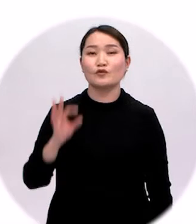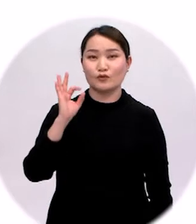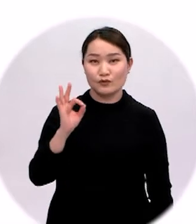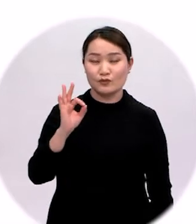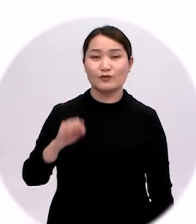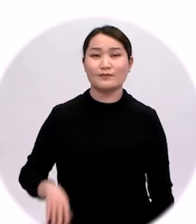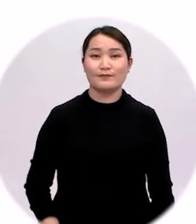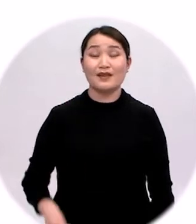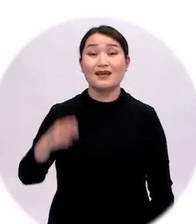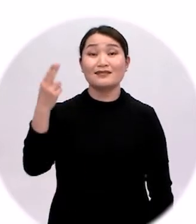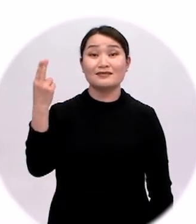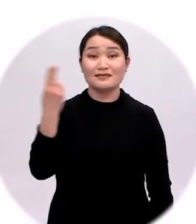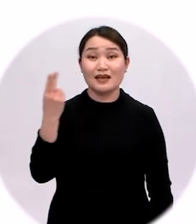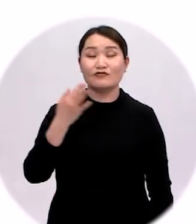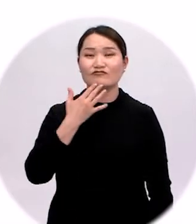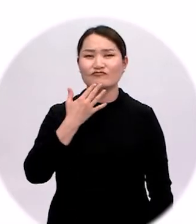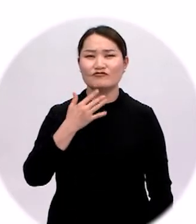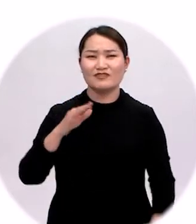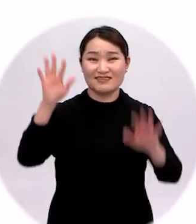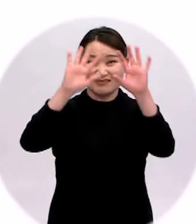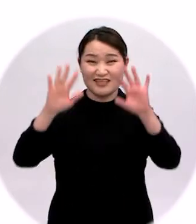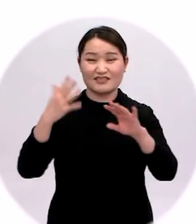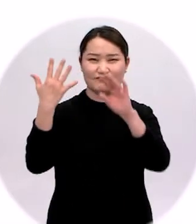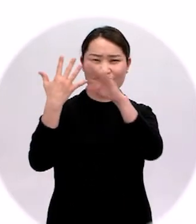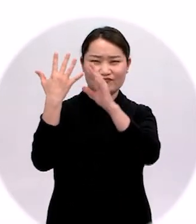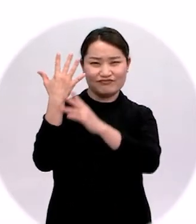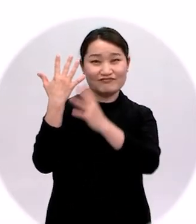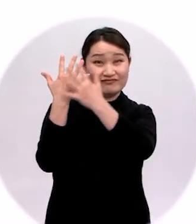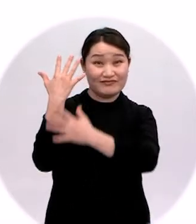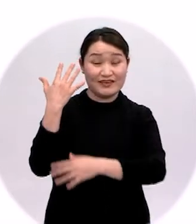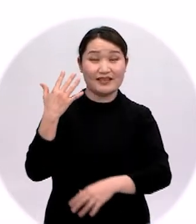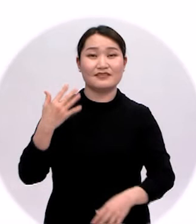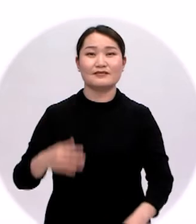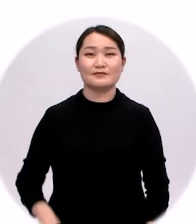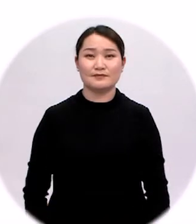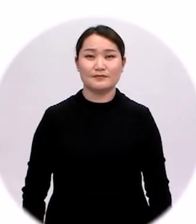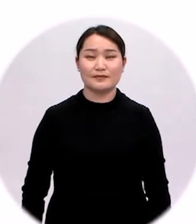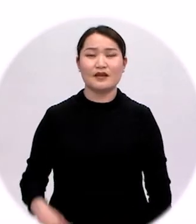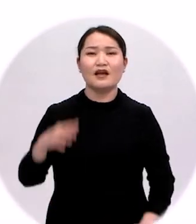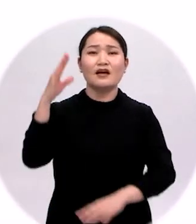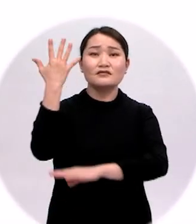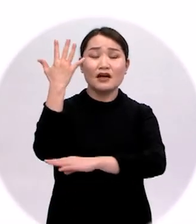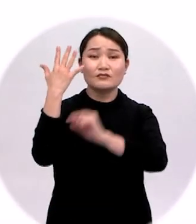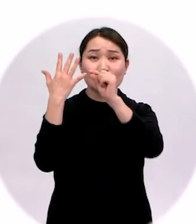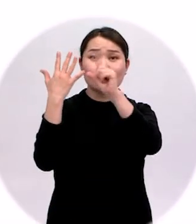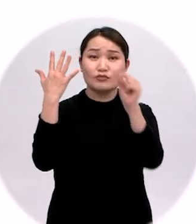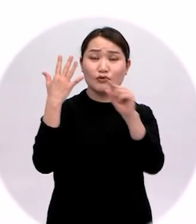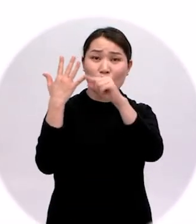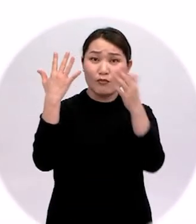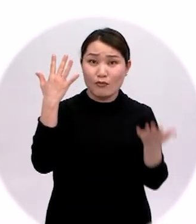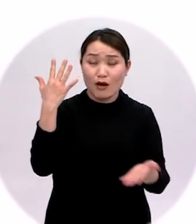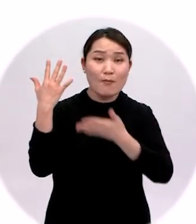Зүйтэй, цагаан цас нь дарагдсан байна. Мөн навчис нь унаж байхгүй болсон